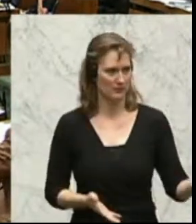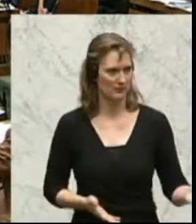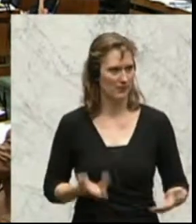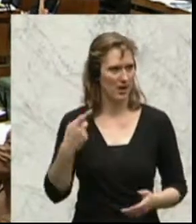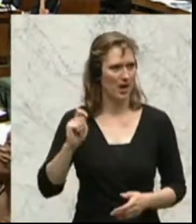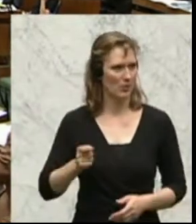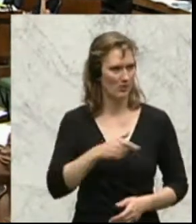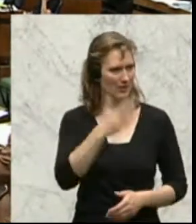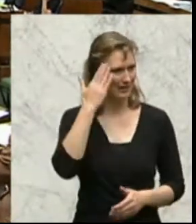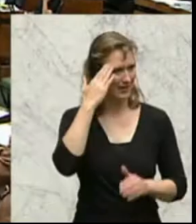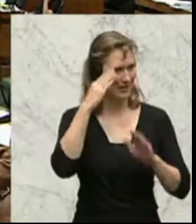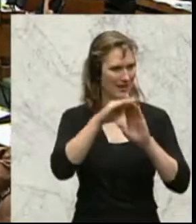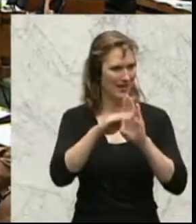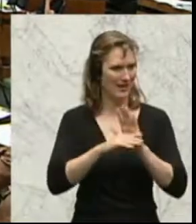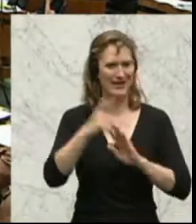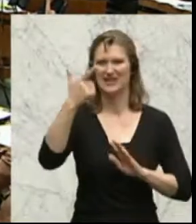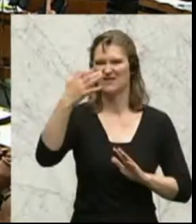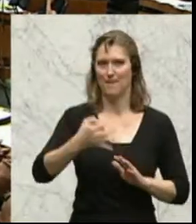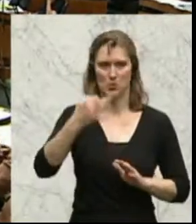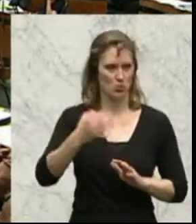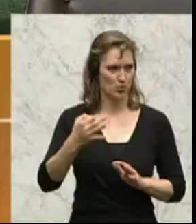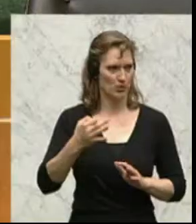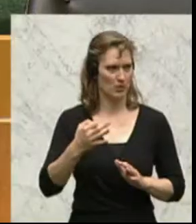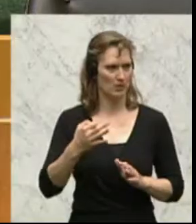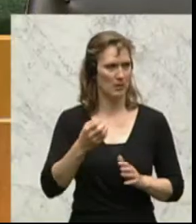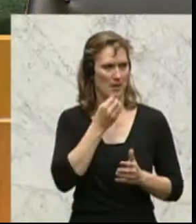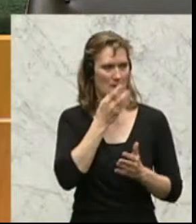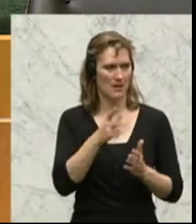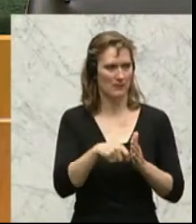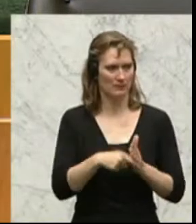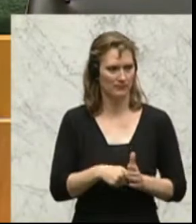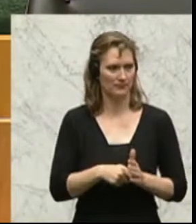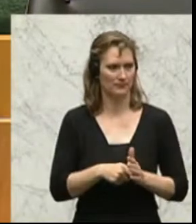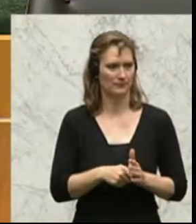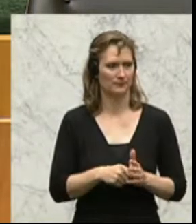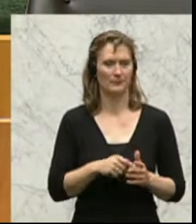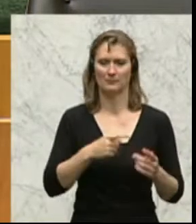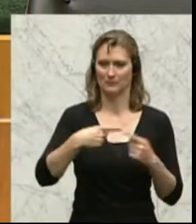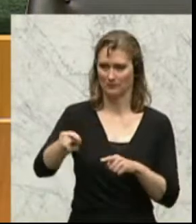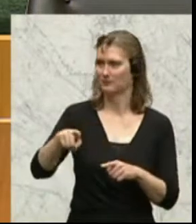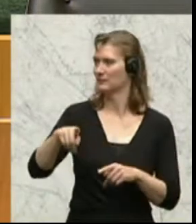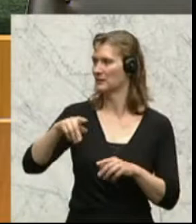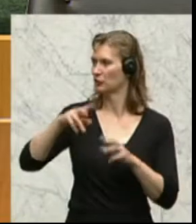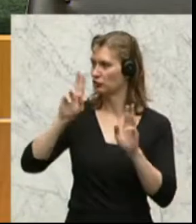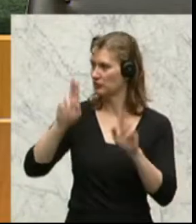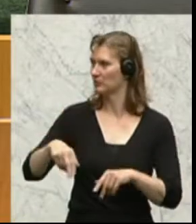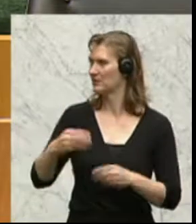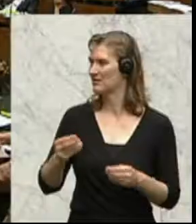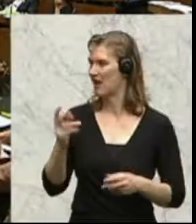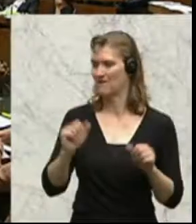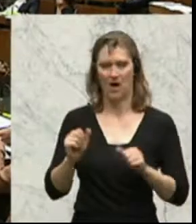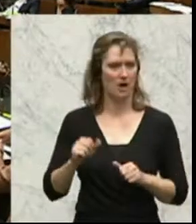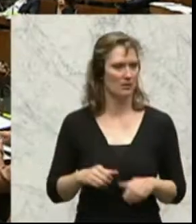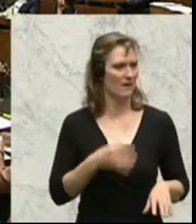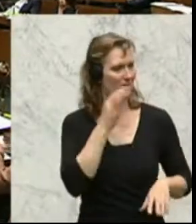die Regel. 2 Minuten zunächst den zu Berichtigenden, dann den berichtigten Sachverständigen. Leopold Steinbichler, Tim Stronach hat sich